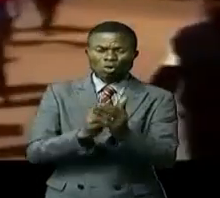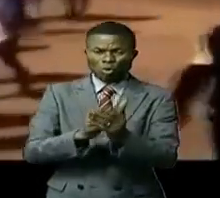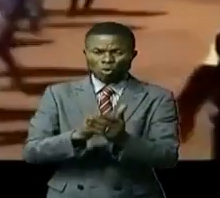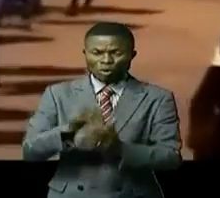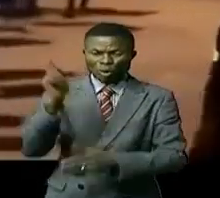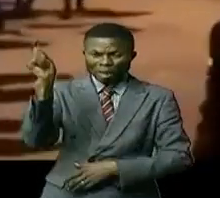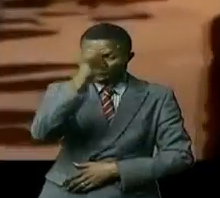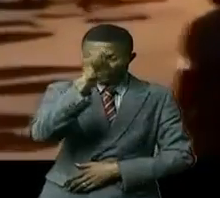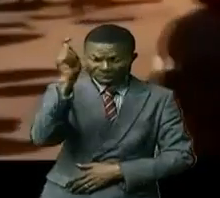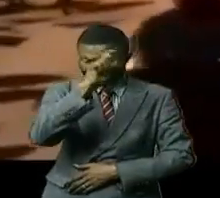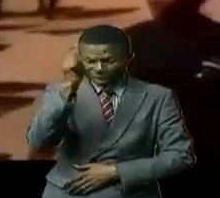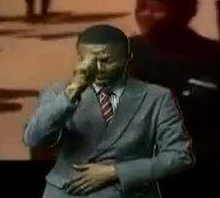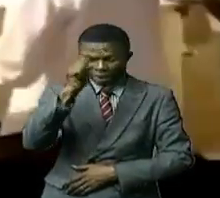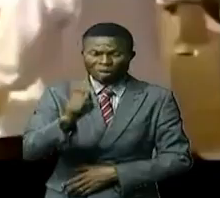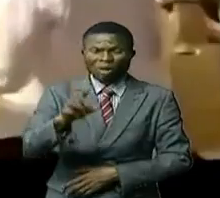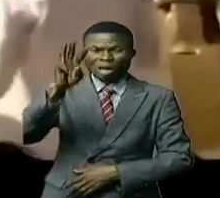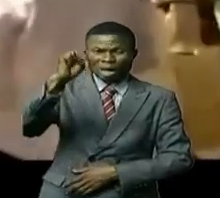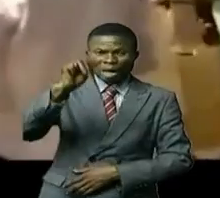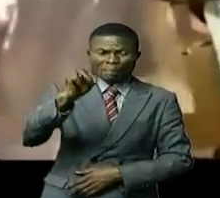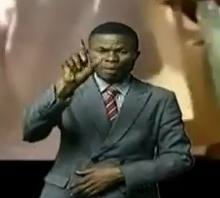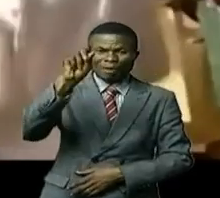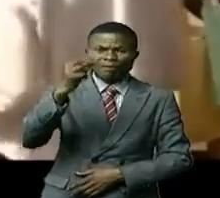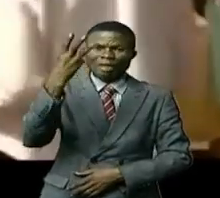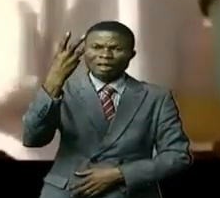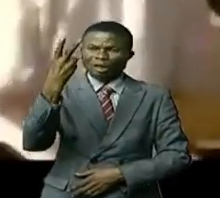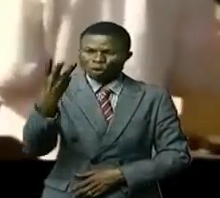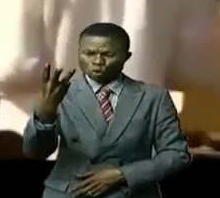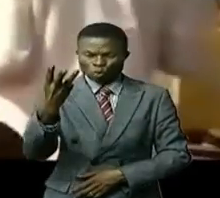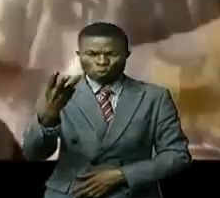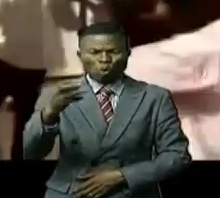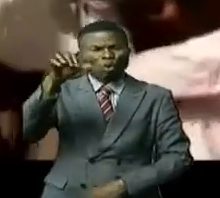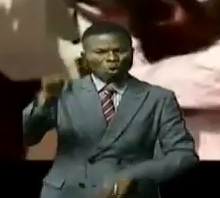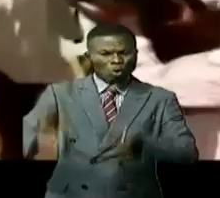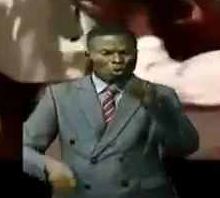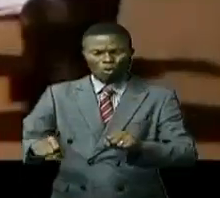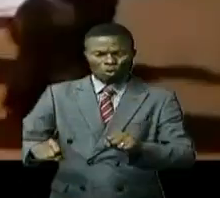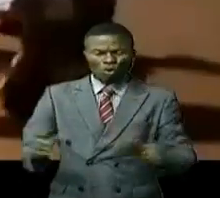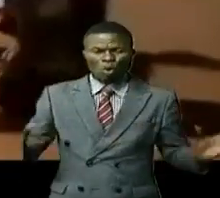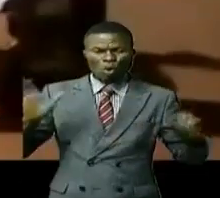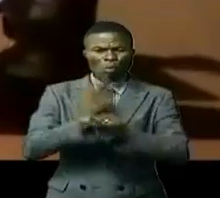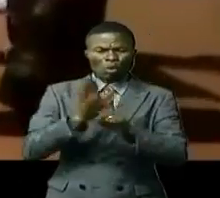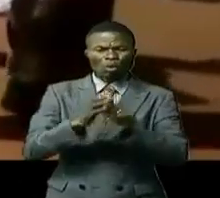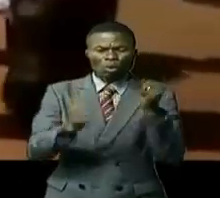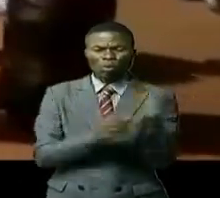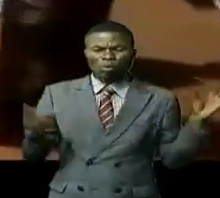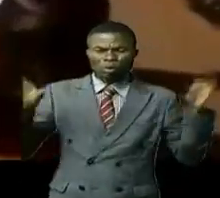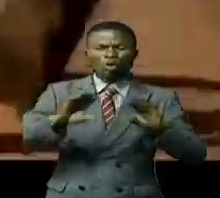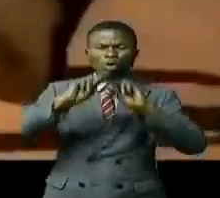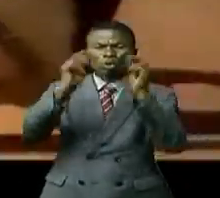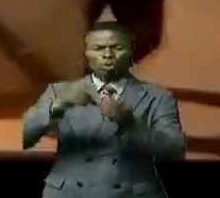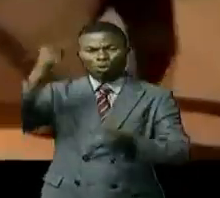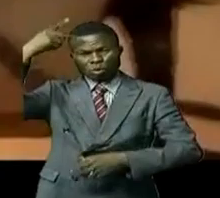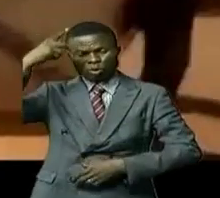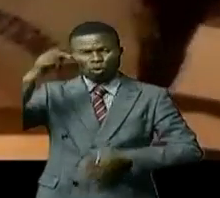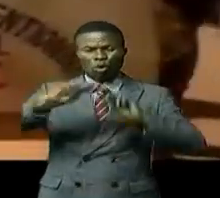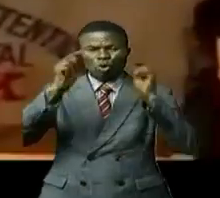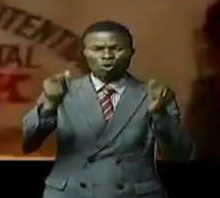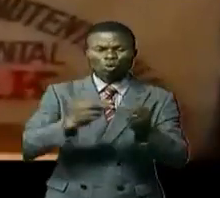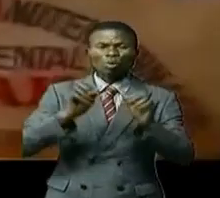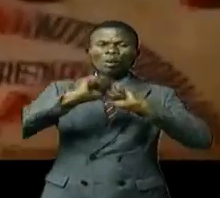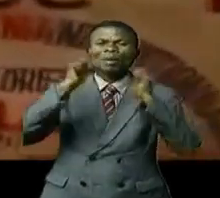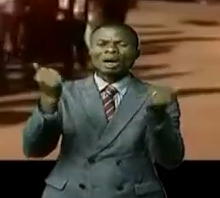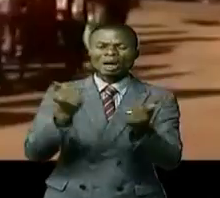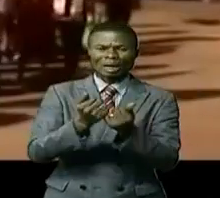M23 appuyés par le Rwanda. Cette gigantesque marche qui a mobilisé toutes les forces vives, tous les partis politiques et mouvements associatifs